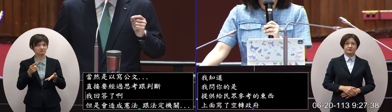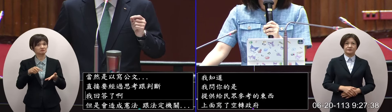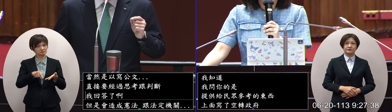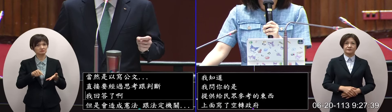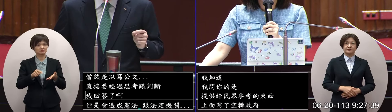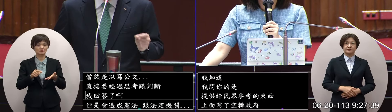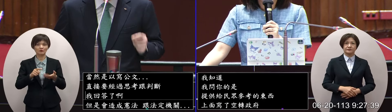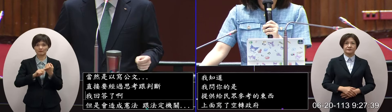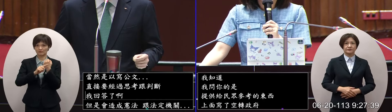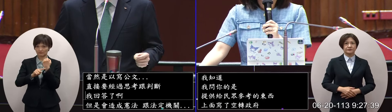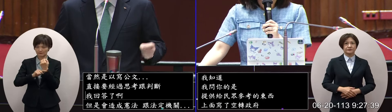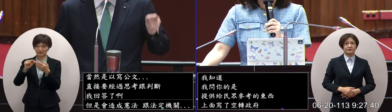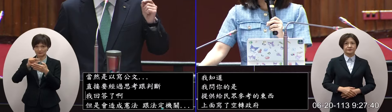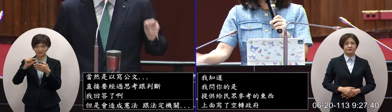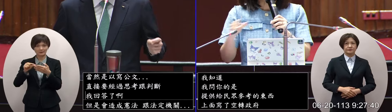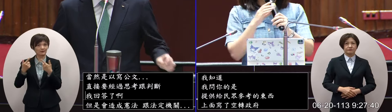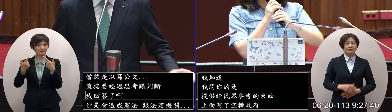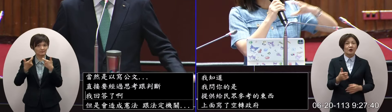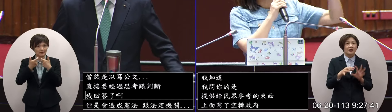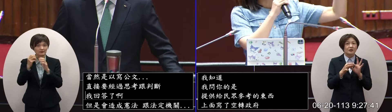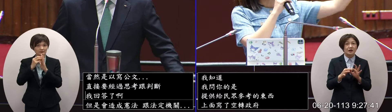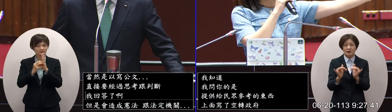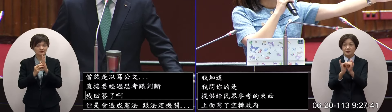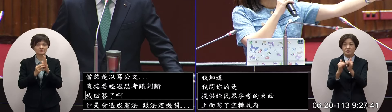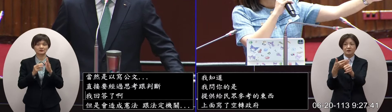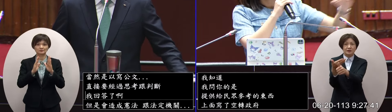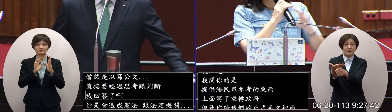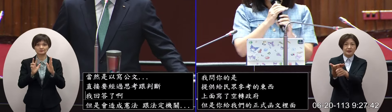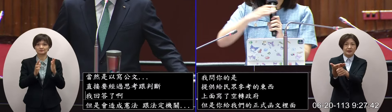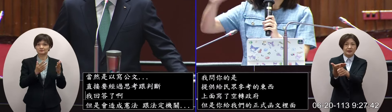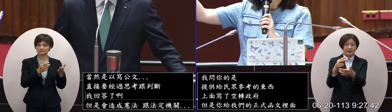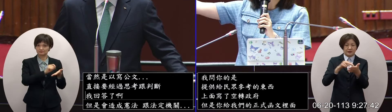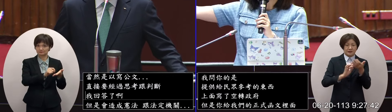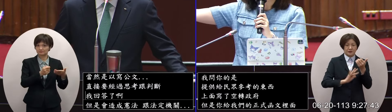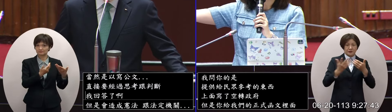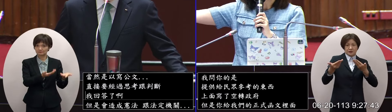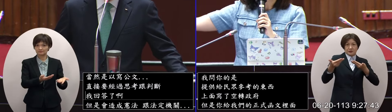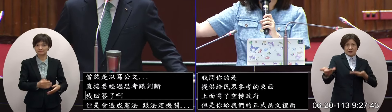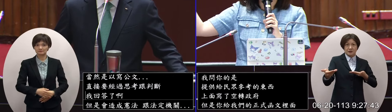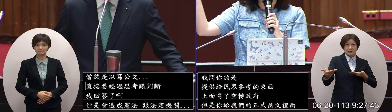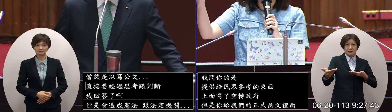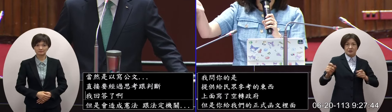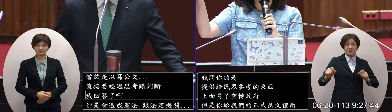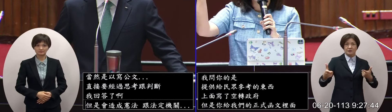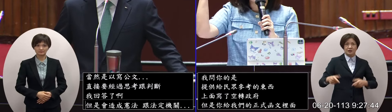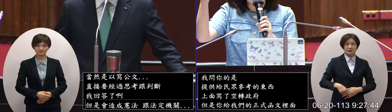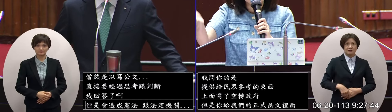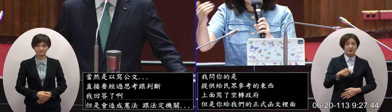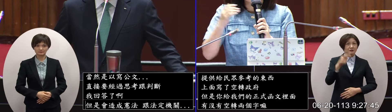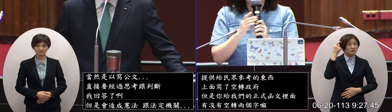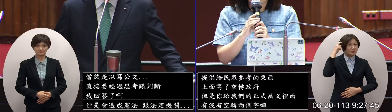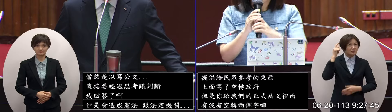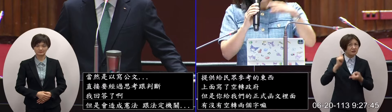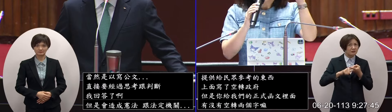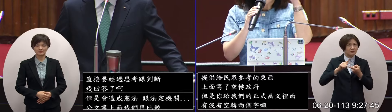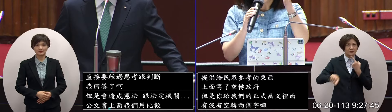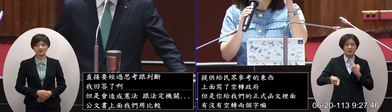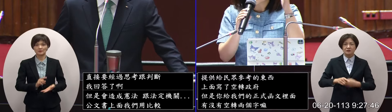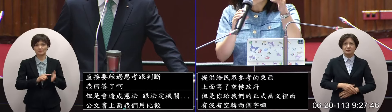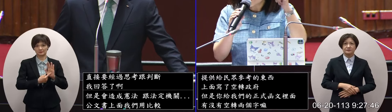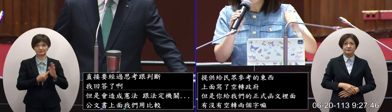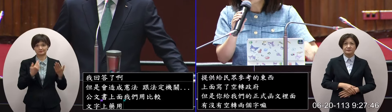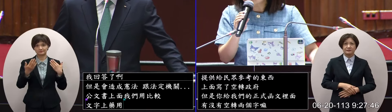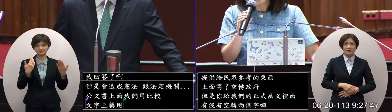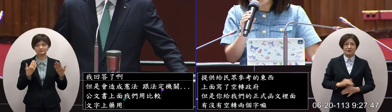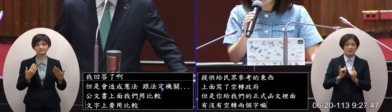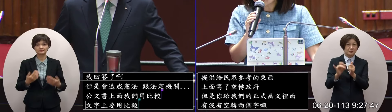要用比较法律上的用词， 所以你给民众的是一套。给立委的是一套，你们觉得这是很合理的条文，没有